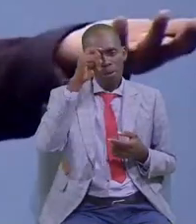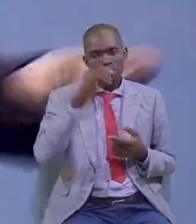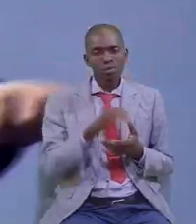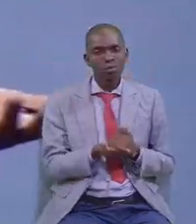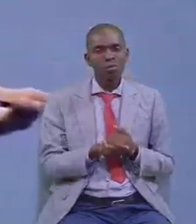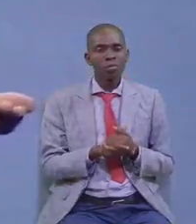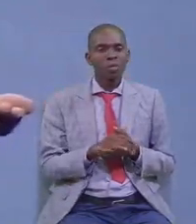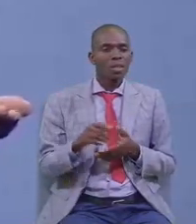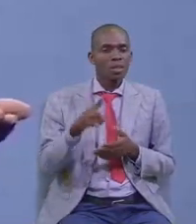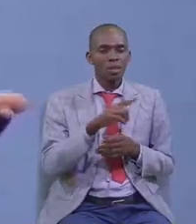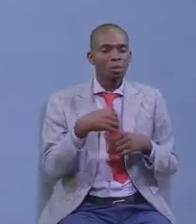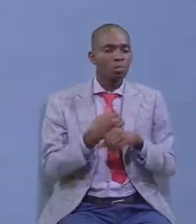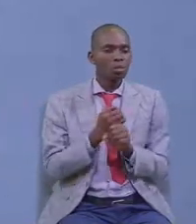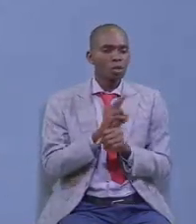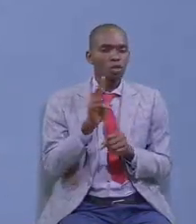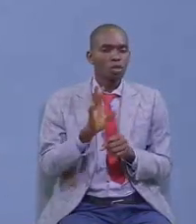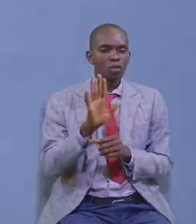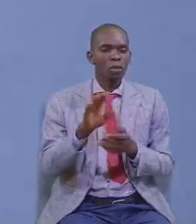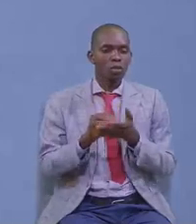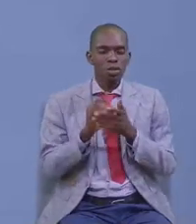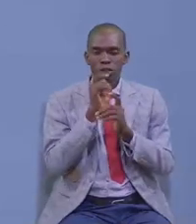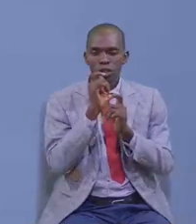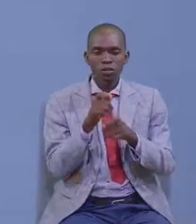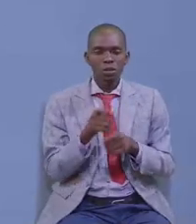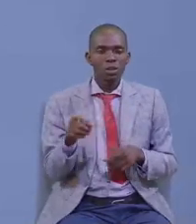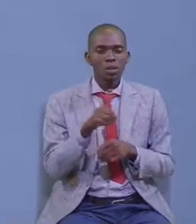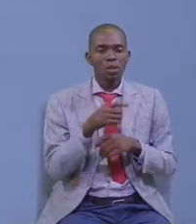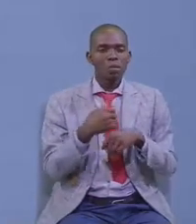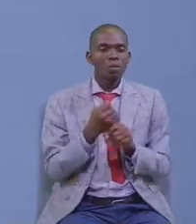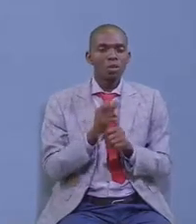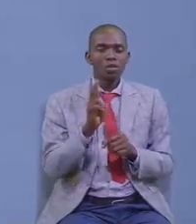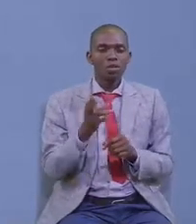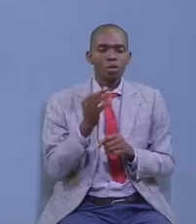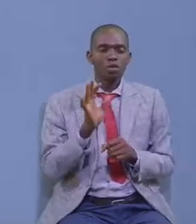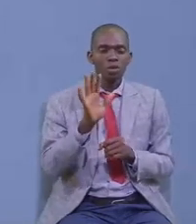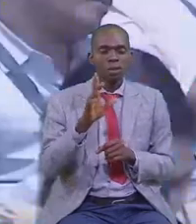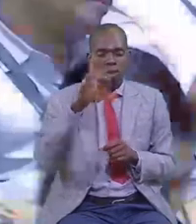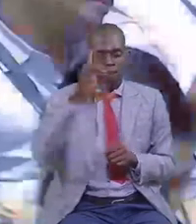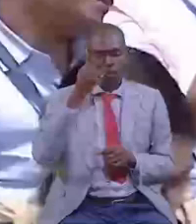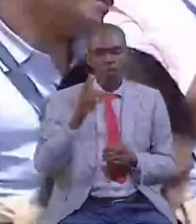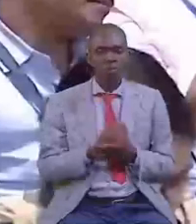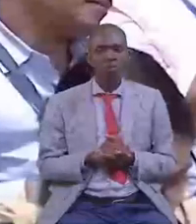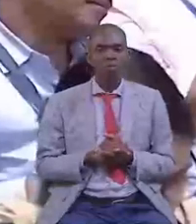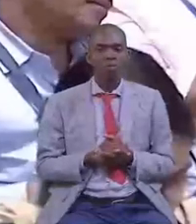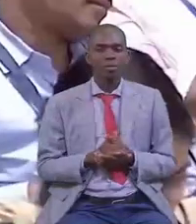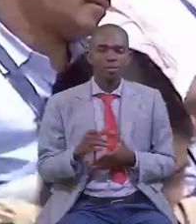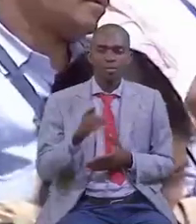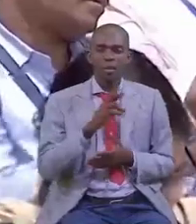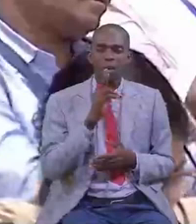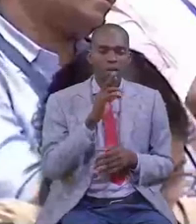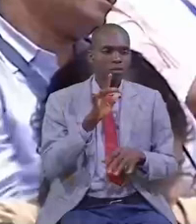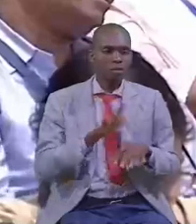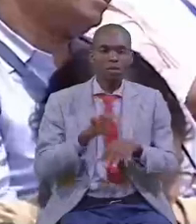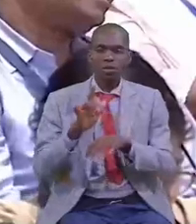dons. Ils utilisent leurs talents. Ils touchent des vies.